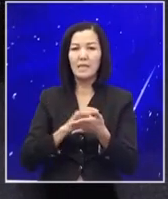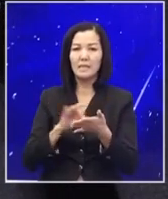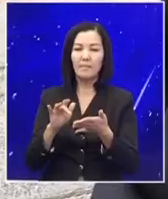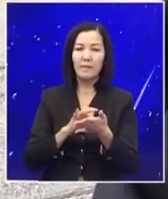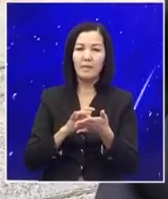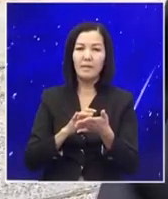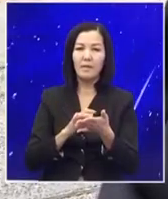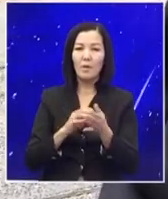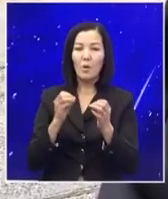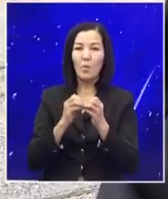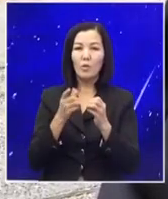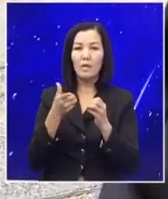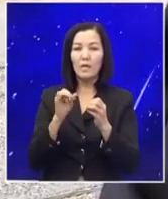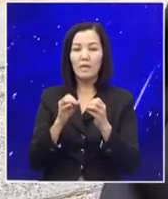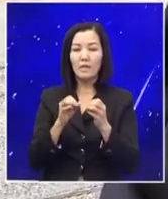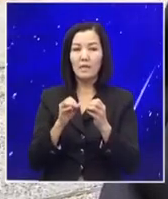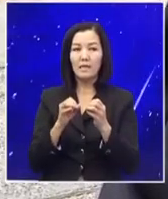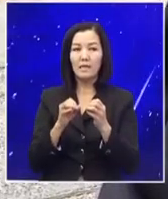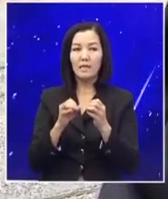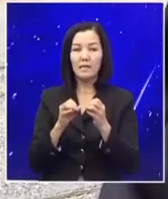өнүмү 10 гектардан